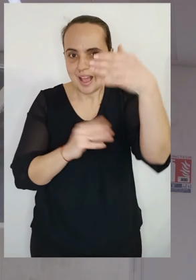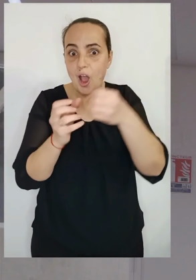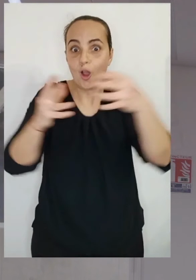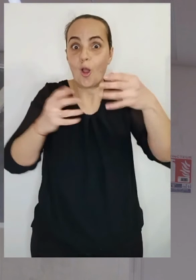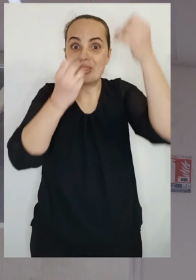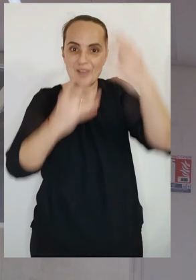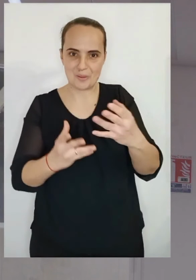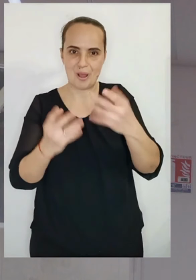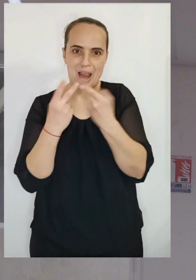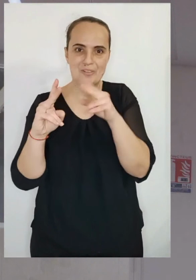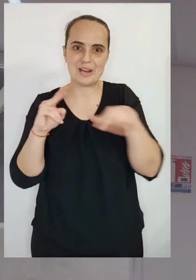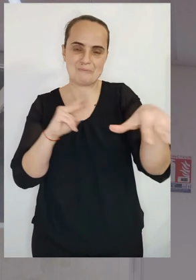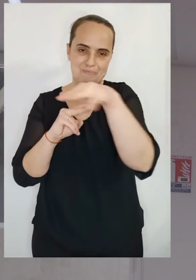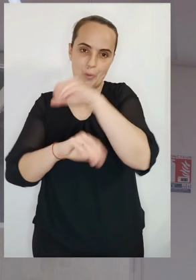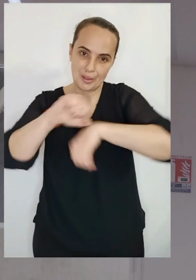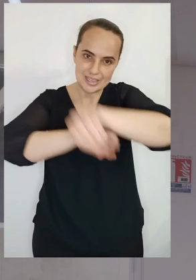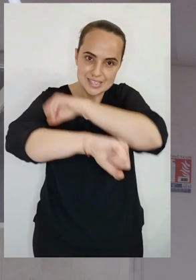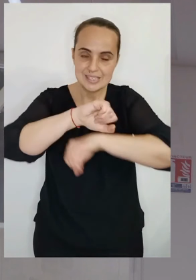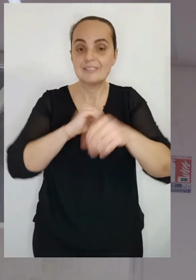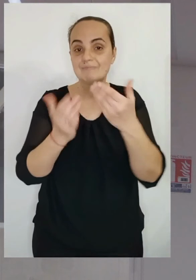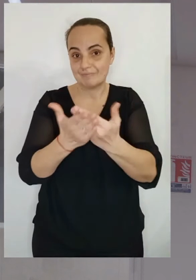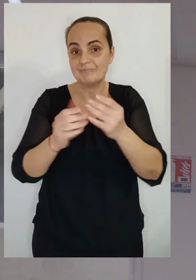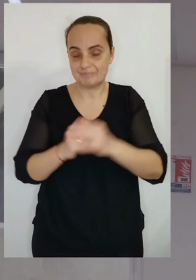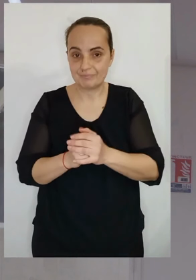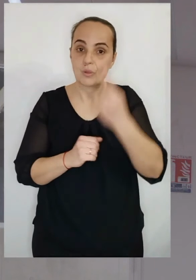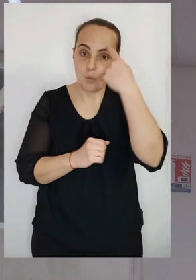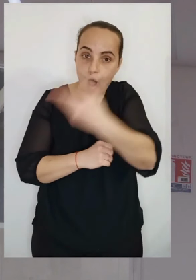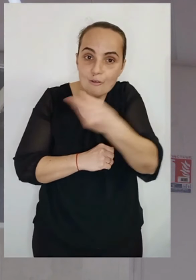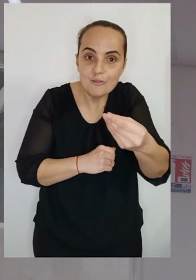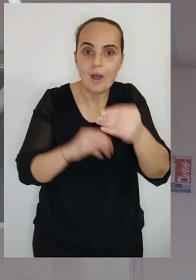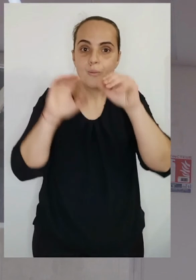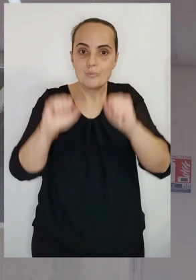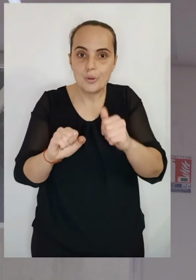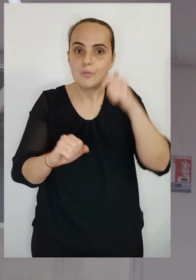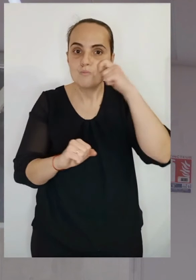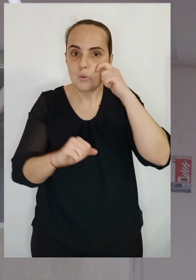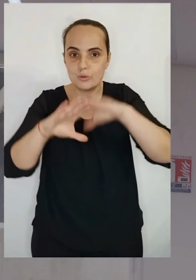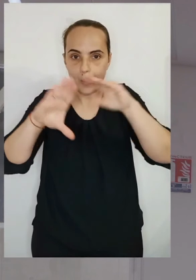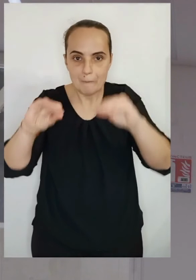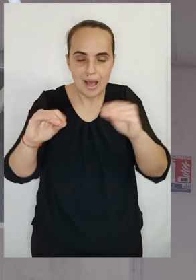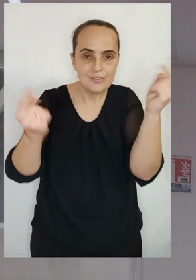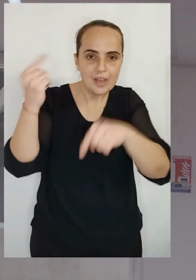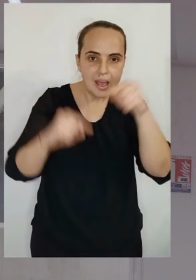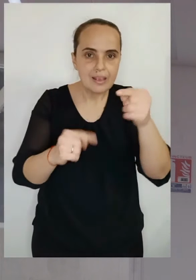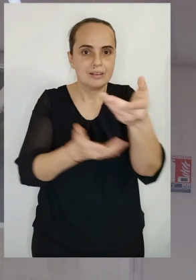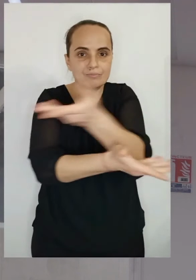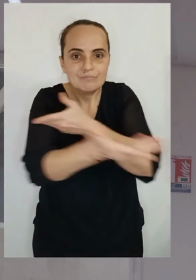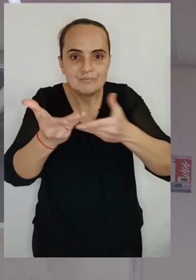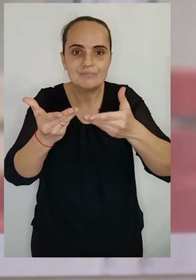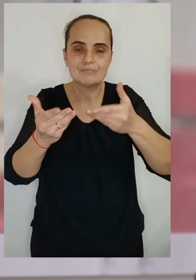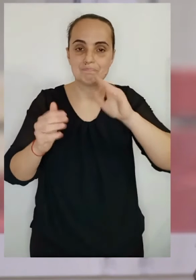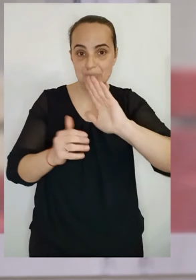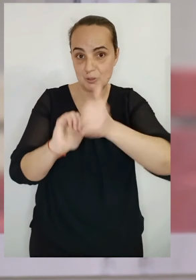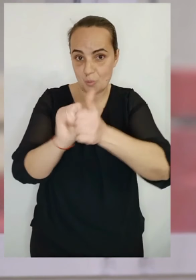événement plutôt, voilà, à l'échelle de la ville, permettant effectivement aux enfants de se rencontrer et d'échanger par la pratique du